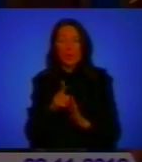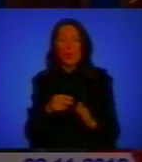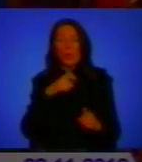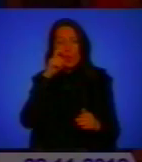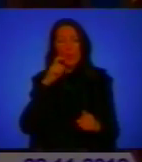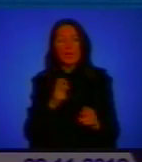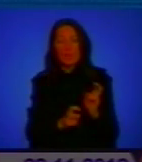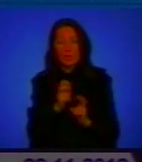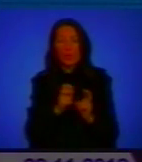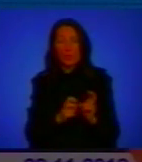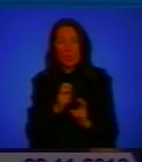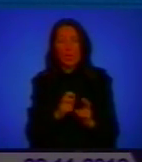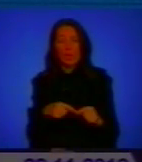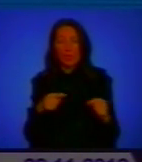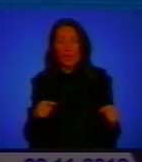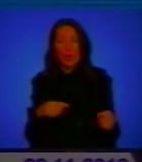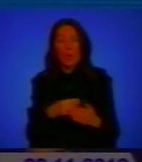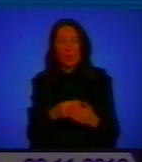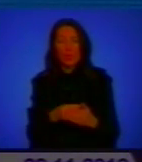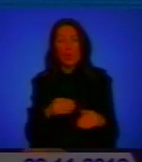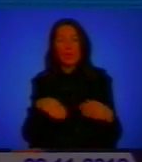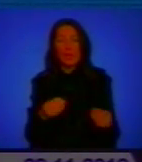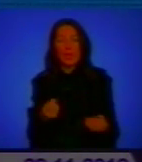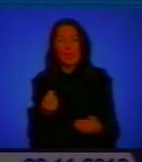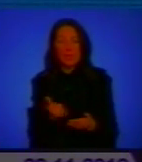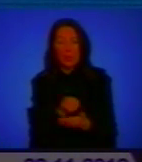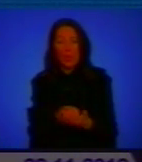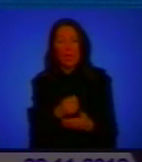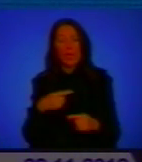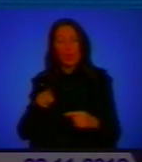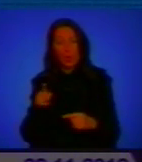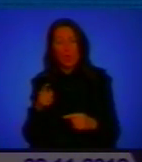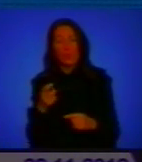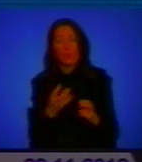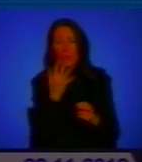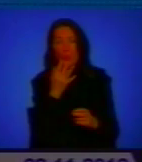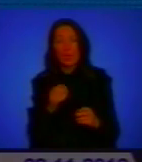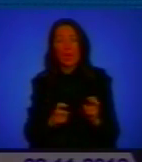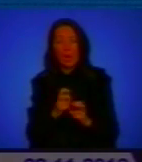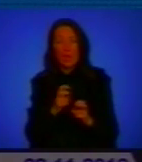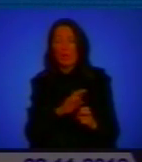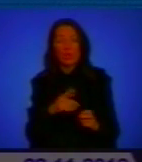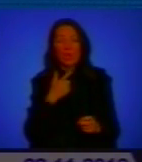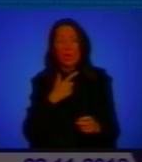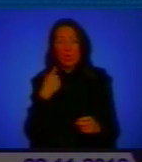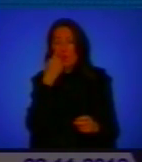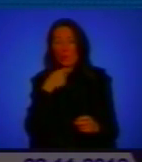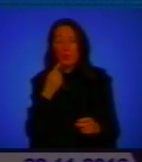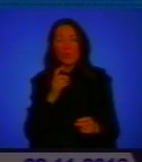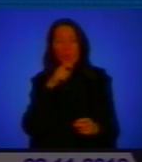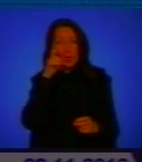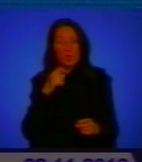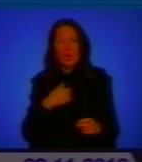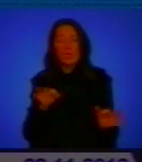виробникам. Бюджет дає заробляти другим производителям, але не собственному українському производителю. Я нічого не маю проти чужих. Но в